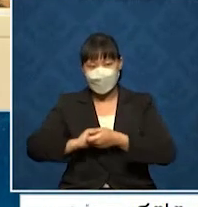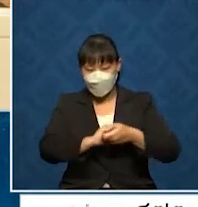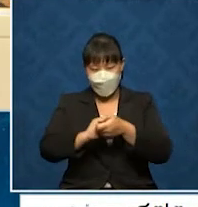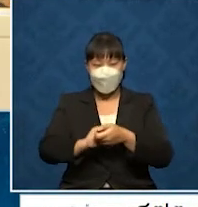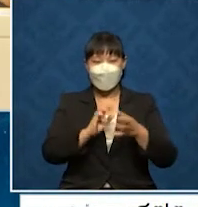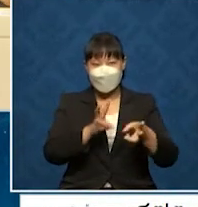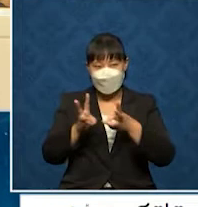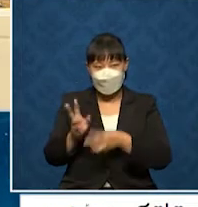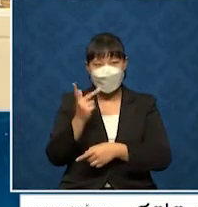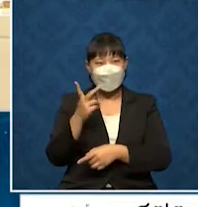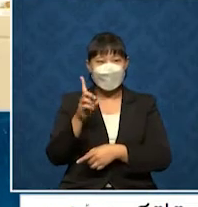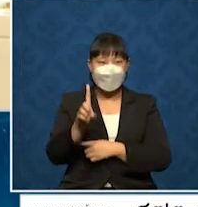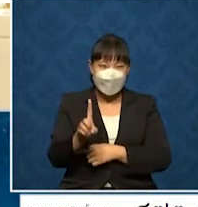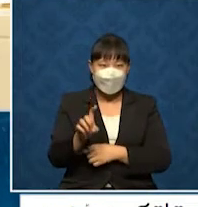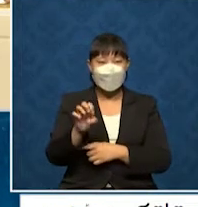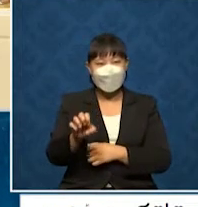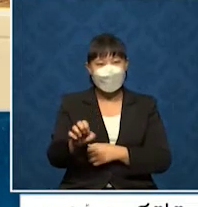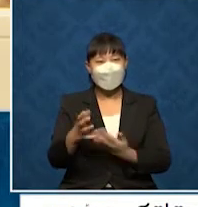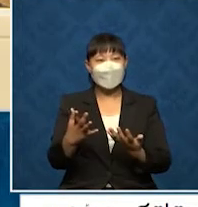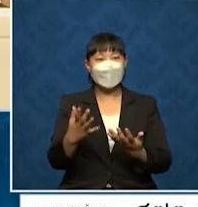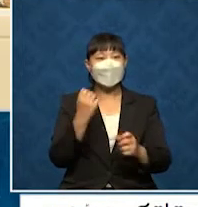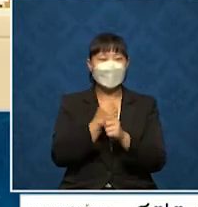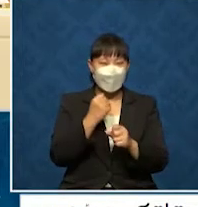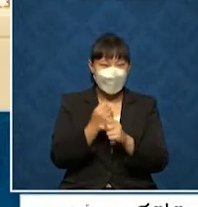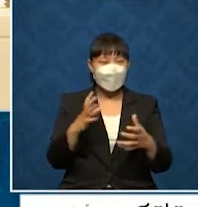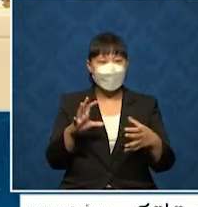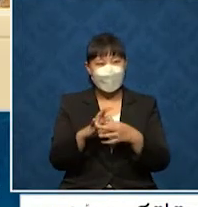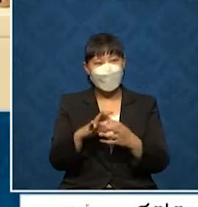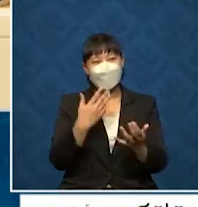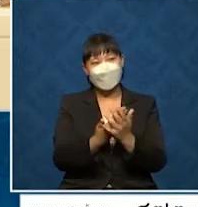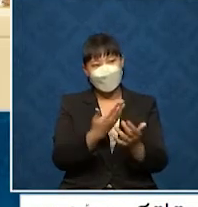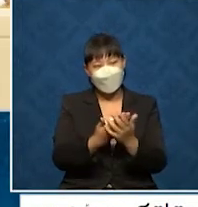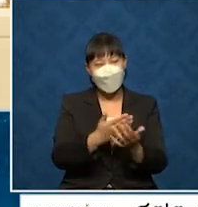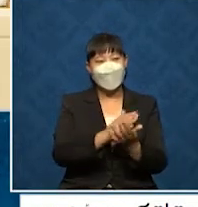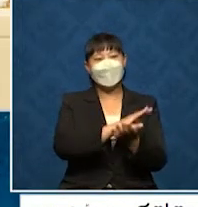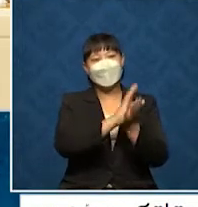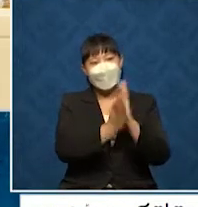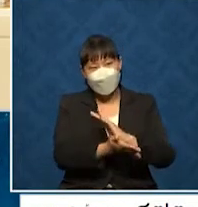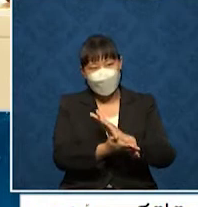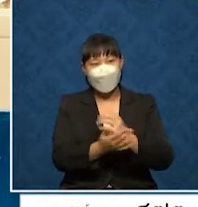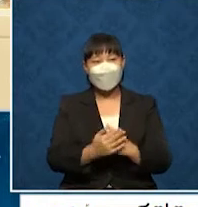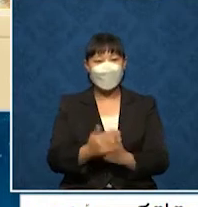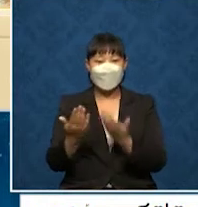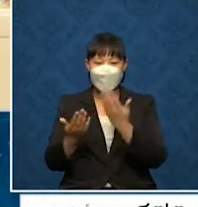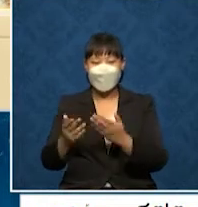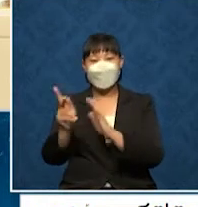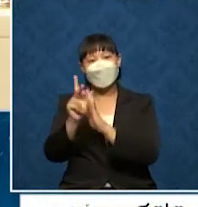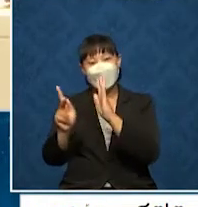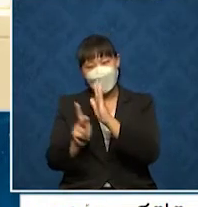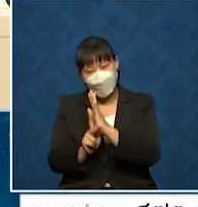บคดีที่เกี่ยวกับฟอกเงินคดีที่เกี่ยวข้องกับประมวลรัชดาก